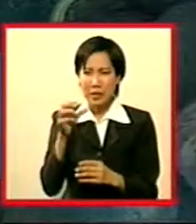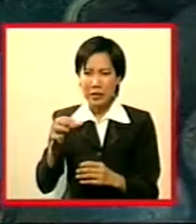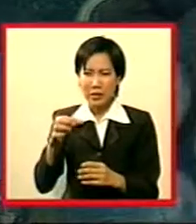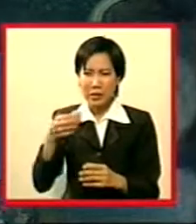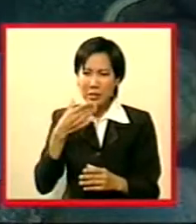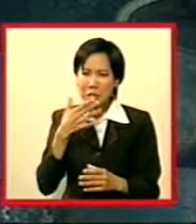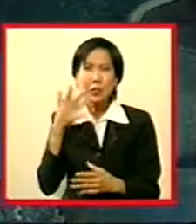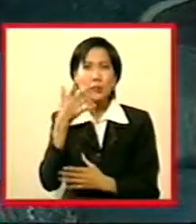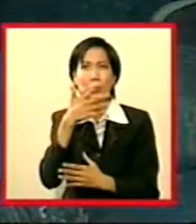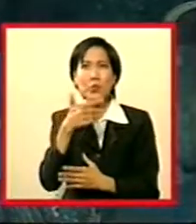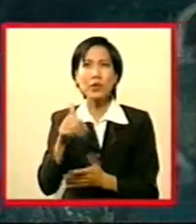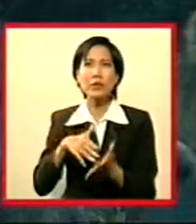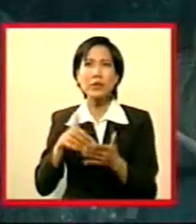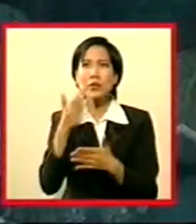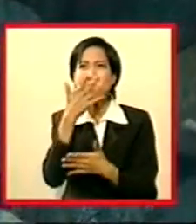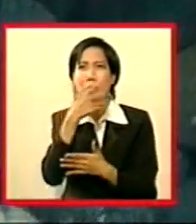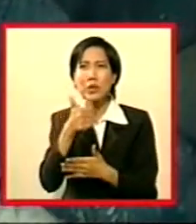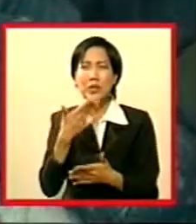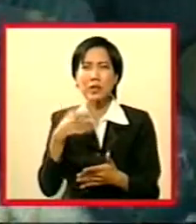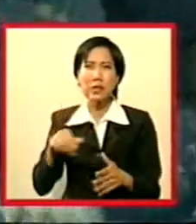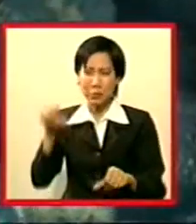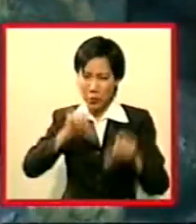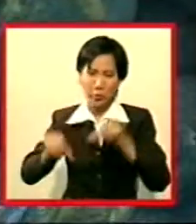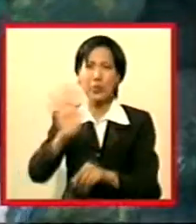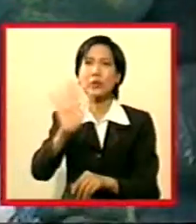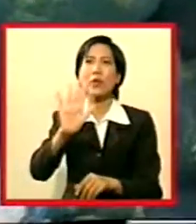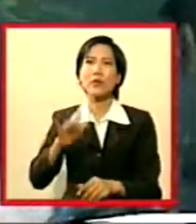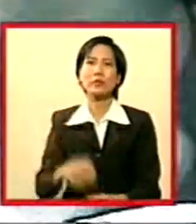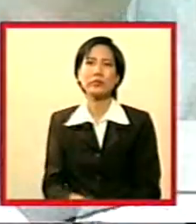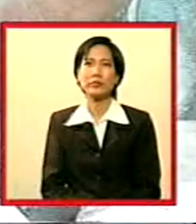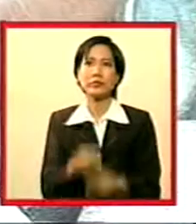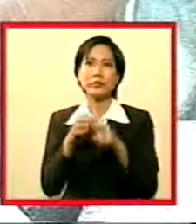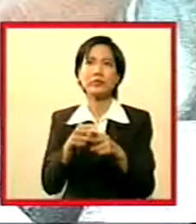ทองนั้นมีสีสวยงามตามธรรมชาติโดยไม่ต้องผสมสีเลยล่ะครับ